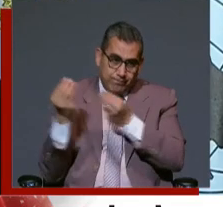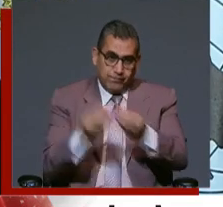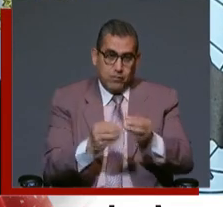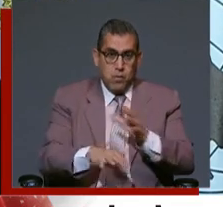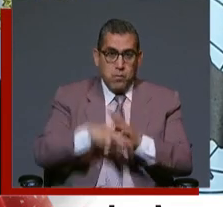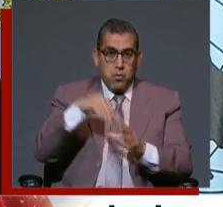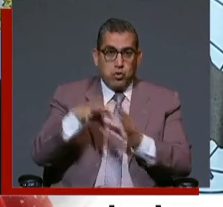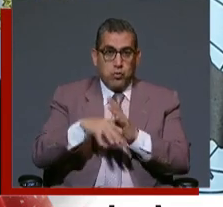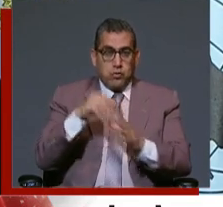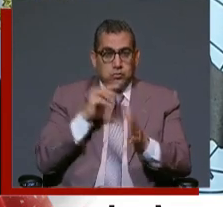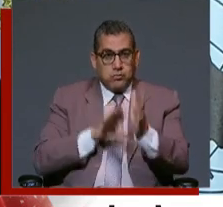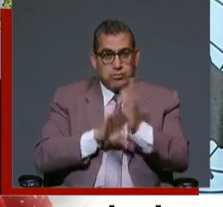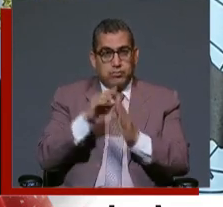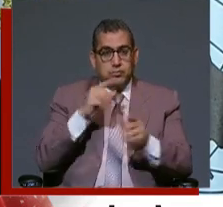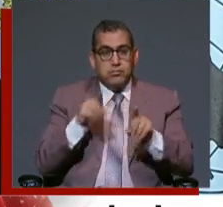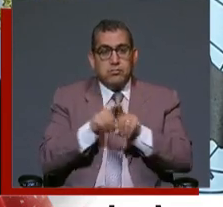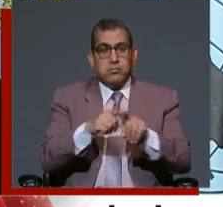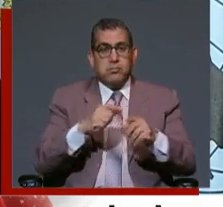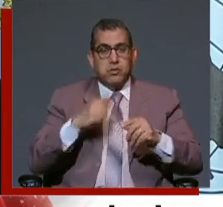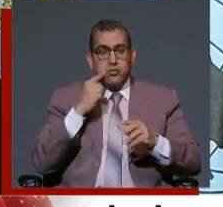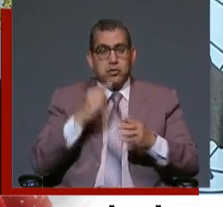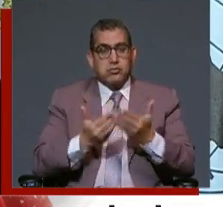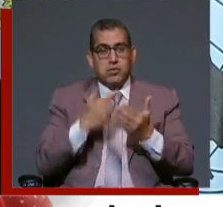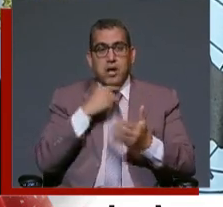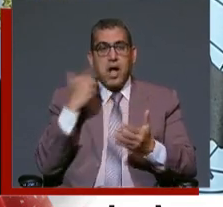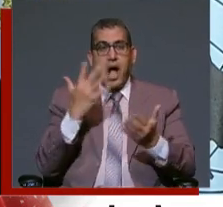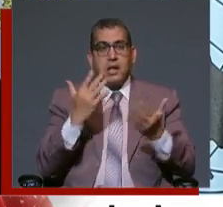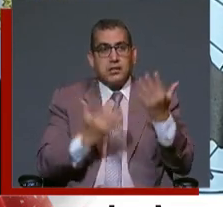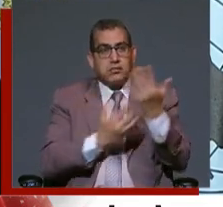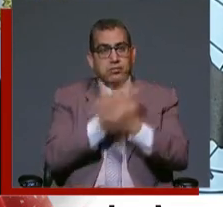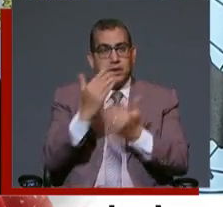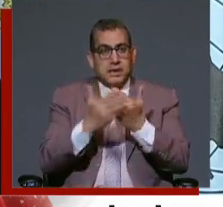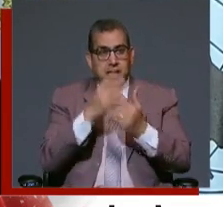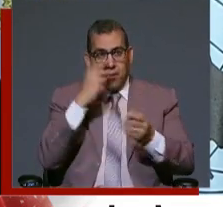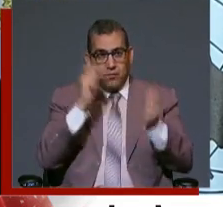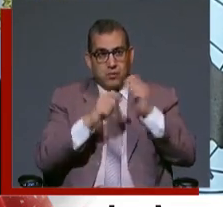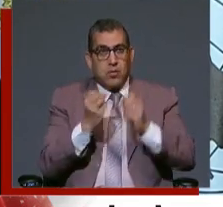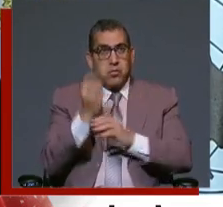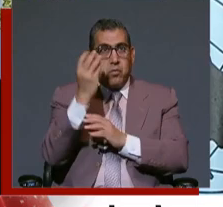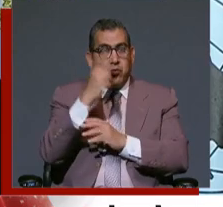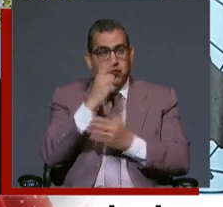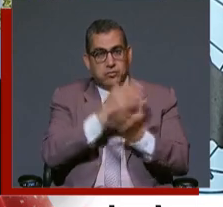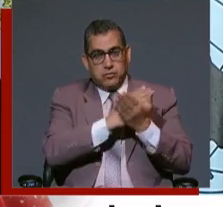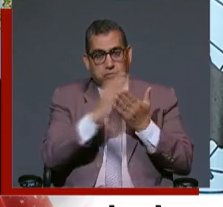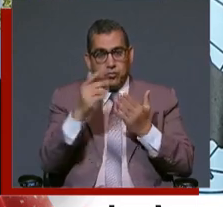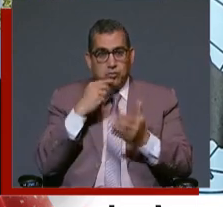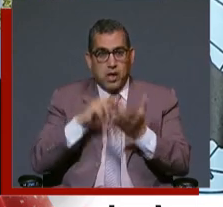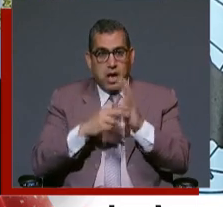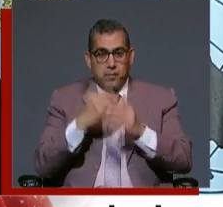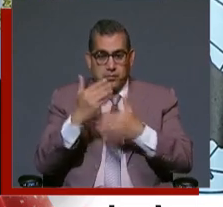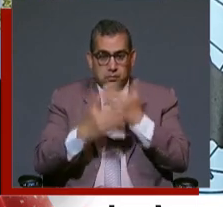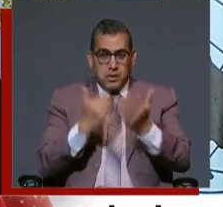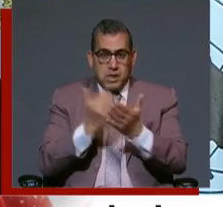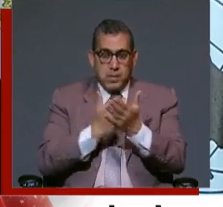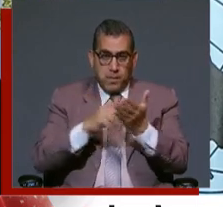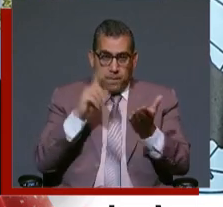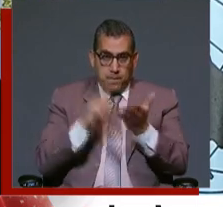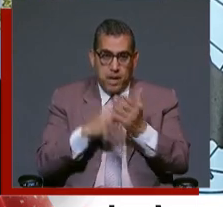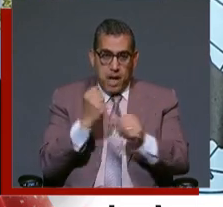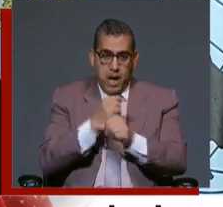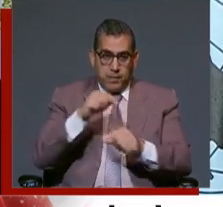المشروعات صديقة البيئة، والتحول من الاستثمارات القائمة على أدوات الدين إلى الاستثمارات الفعلية في رأس